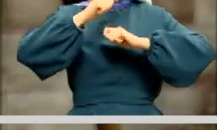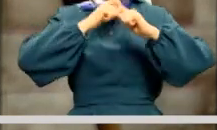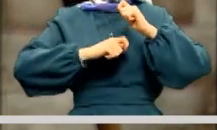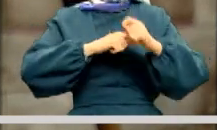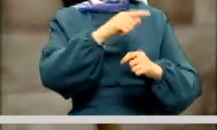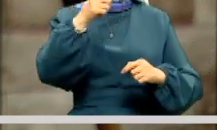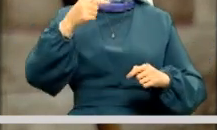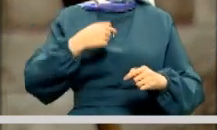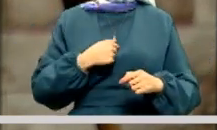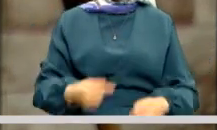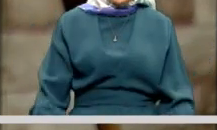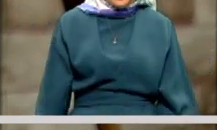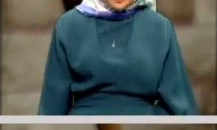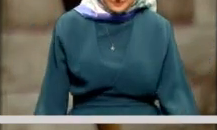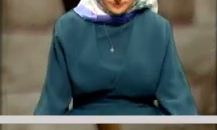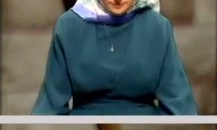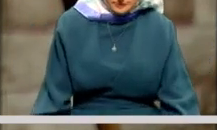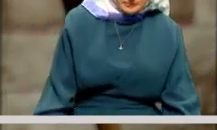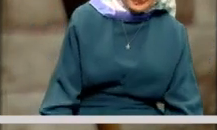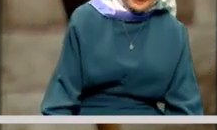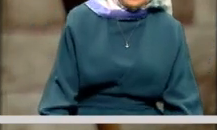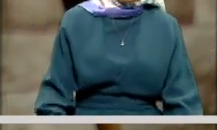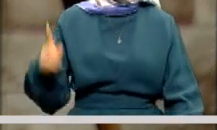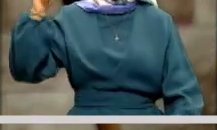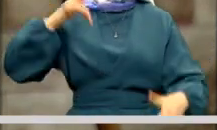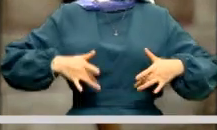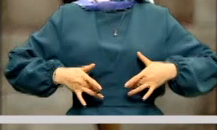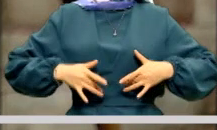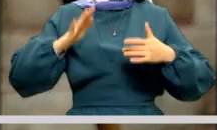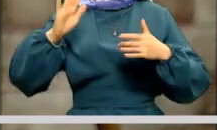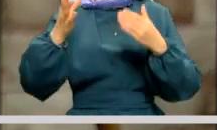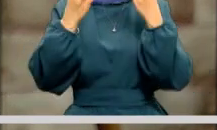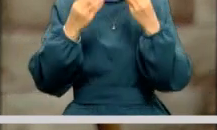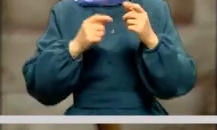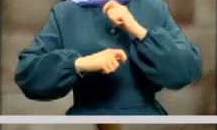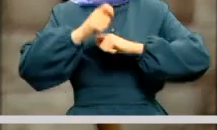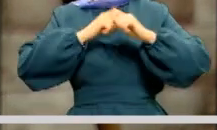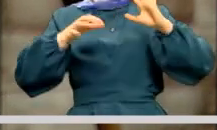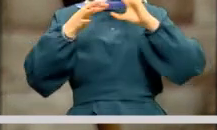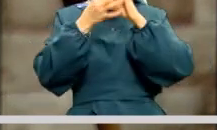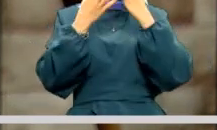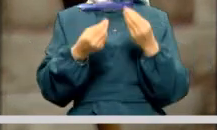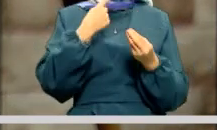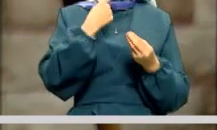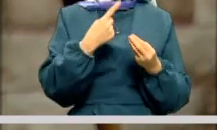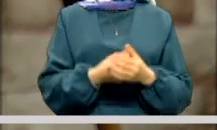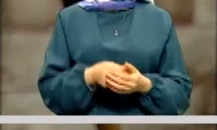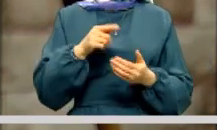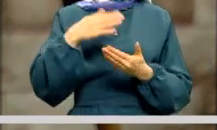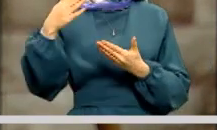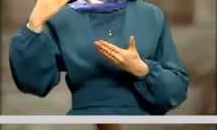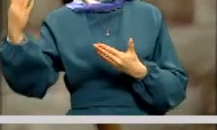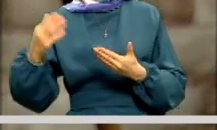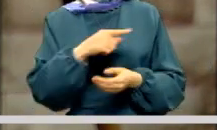bizim Rabbimizin rızasına bizi götürecek olan eylemlerimizle bağlantılı demiştik bunun ötesinde